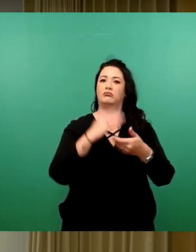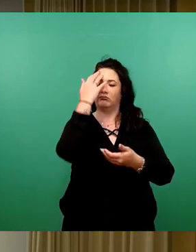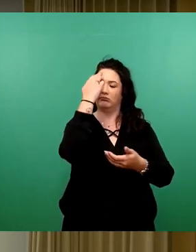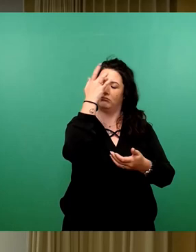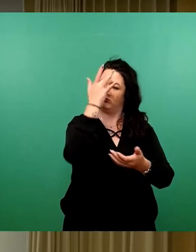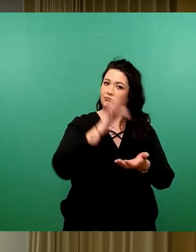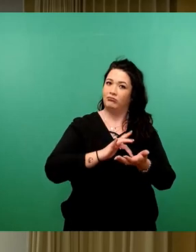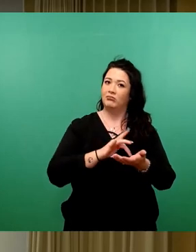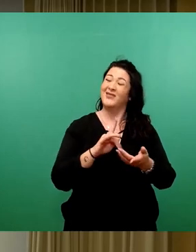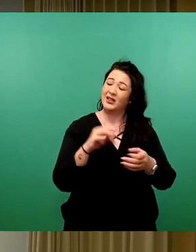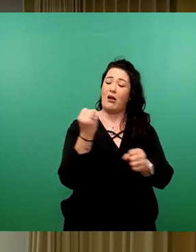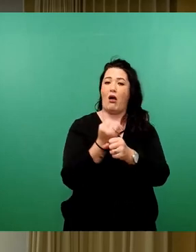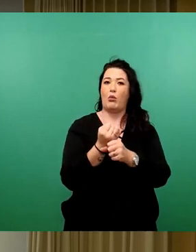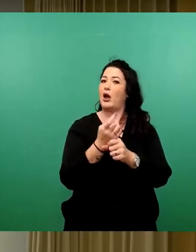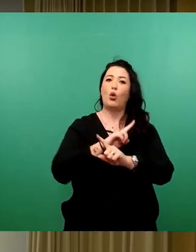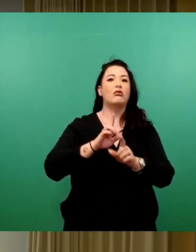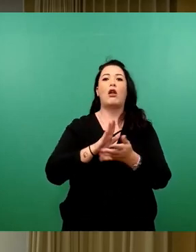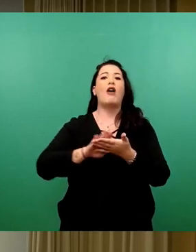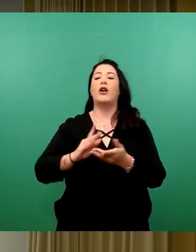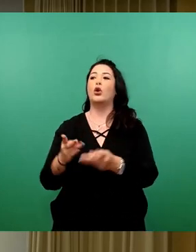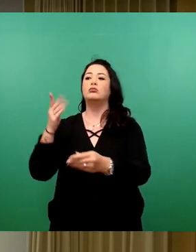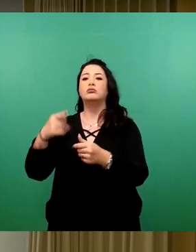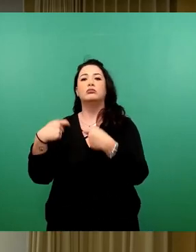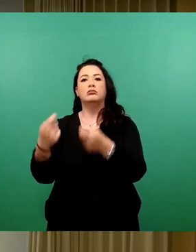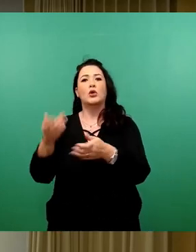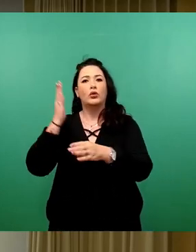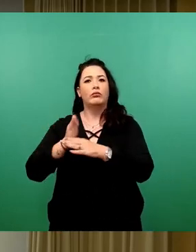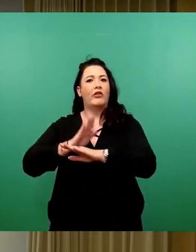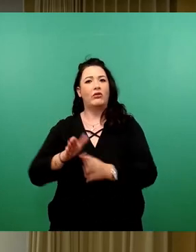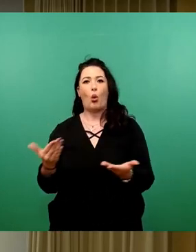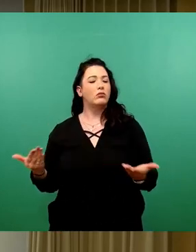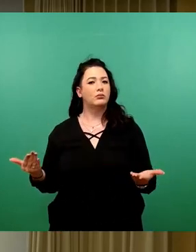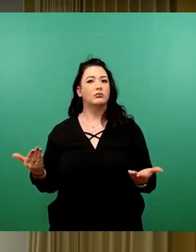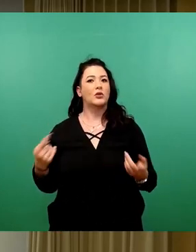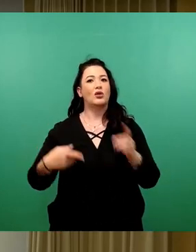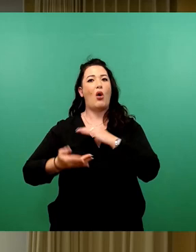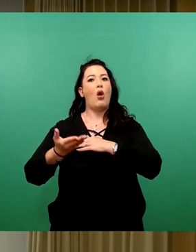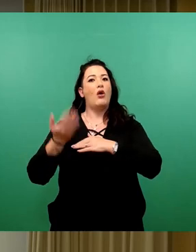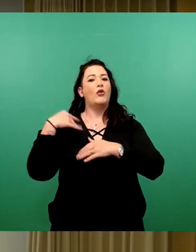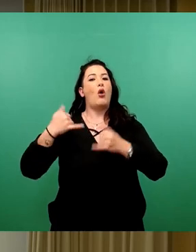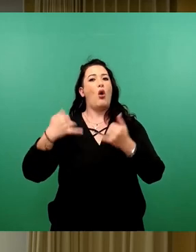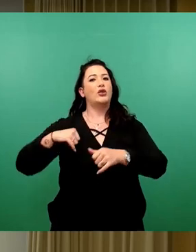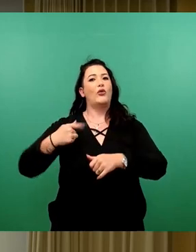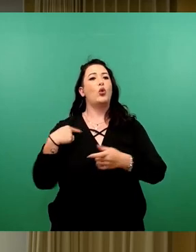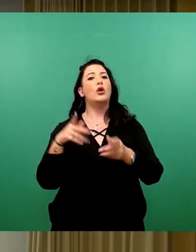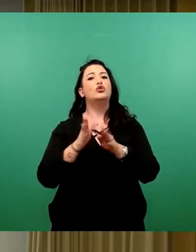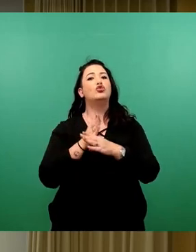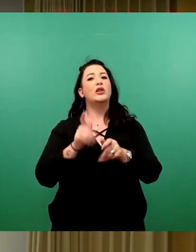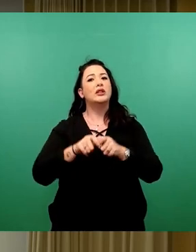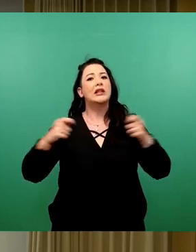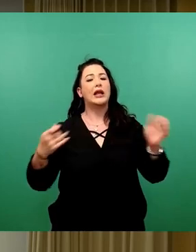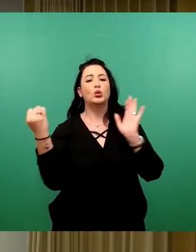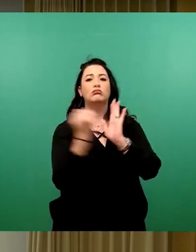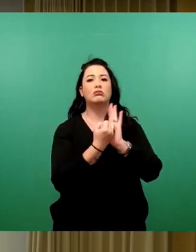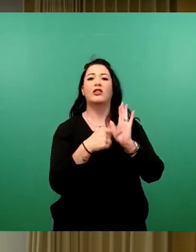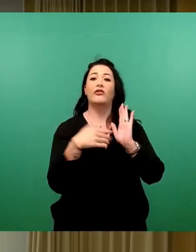nicht basta. Und es ist nicht, wie es jetzt gerade hier nochmal gesagt hat und wie es heute Morgen ja auch in der Zeitung stand, der Herr Hilbert wünscht sich eine breite Mehrheit